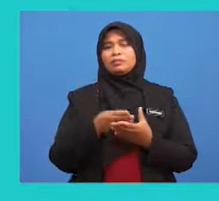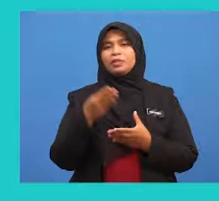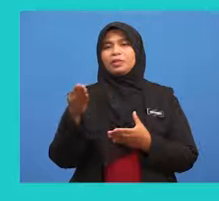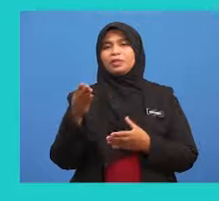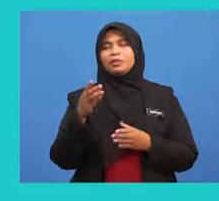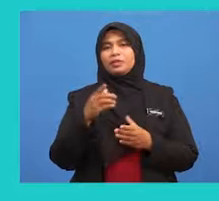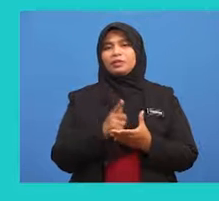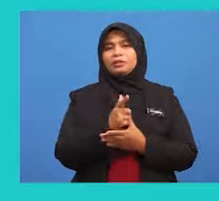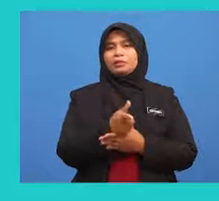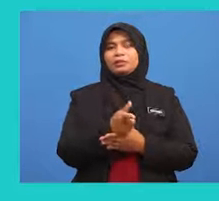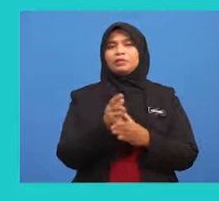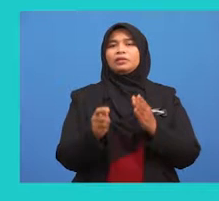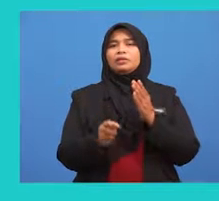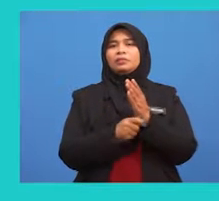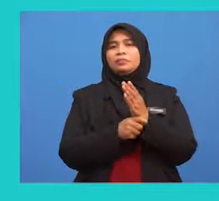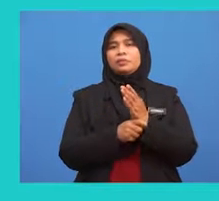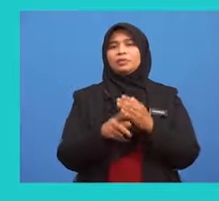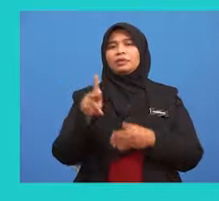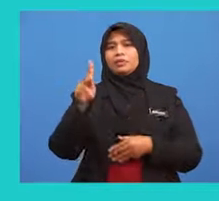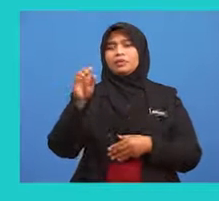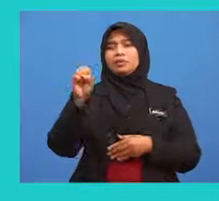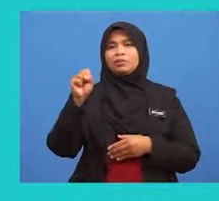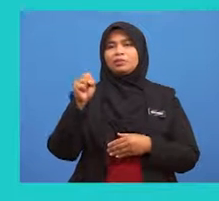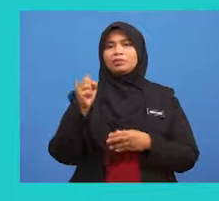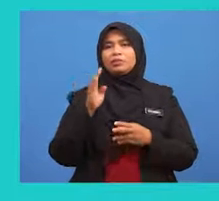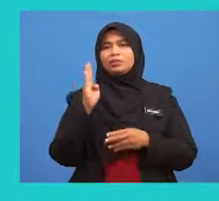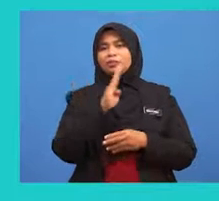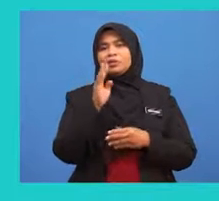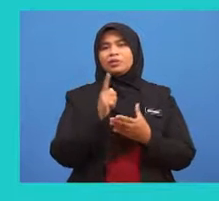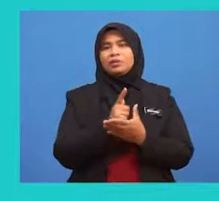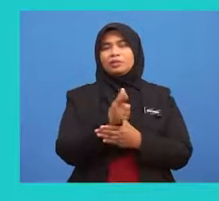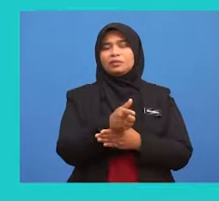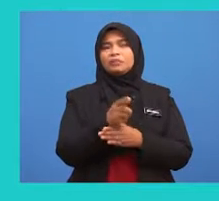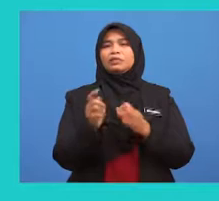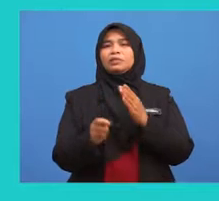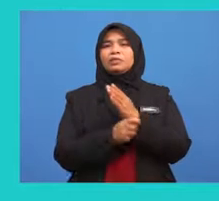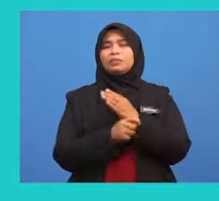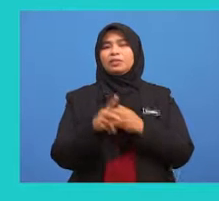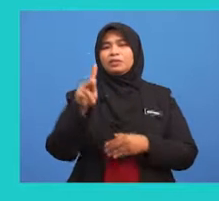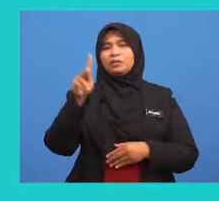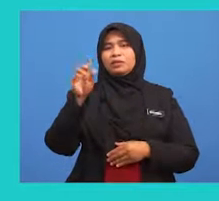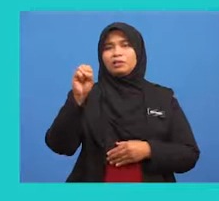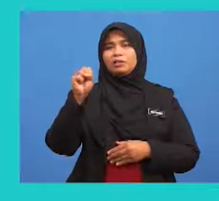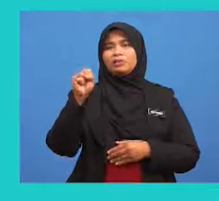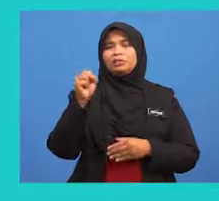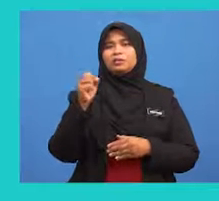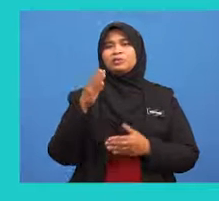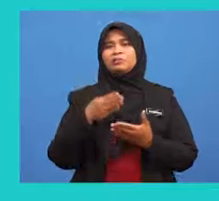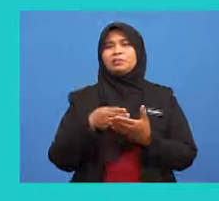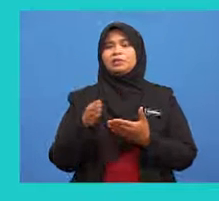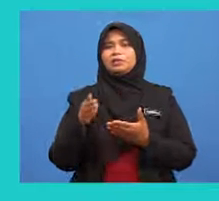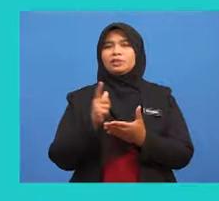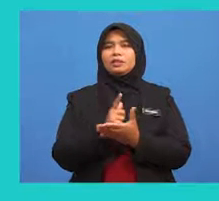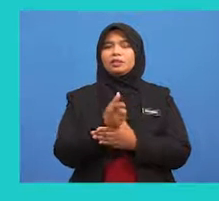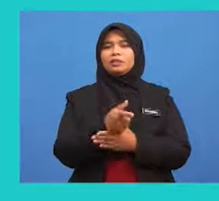tambah kos buruh langsung tambah kos belanja langsung dan